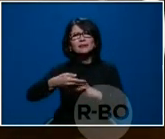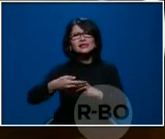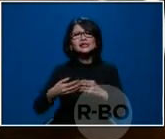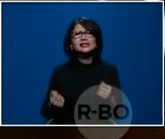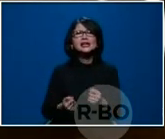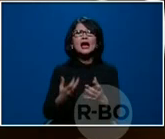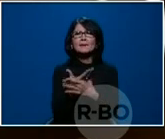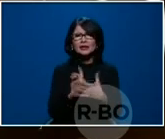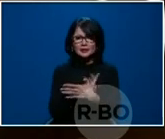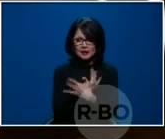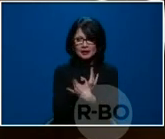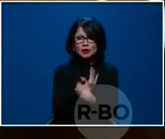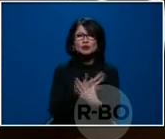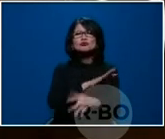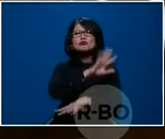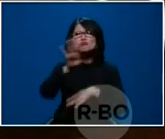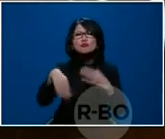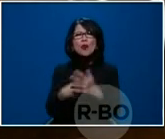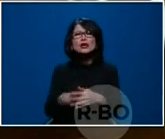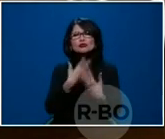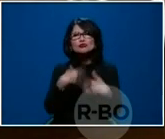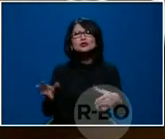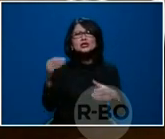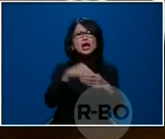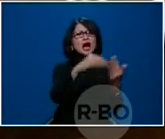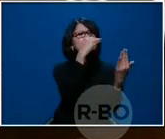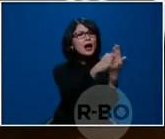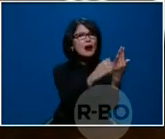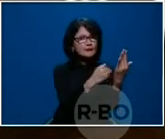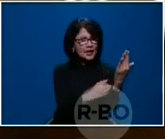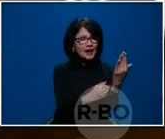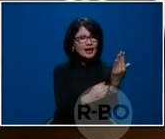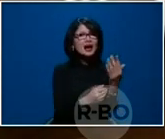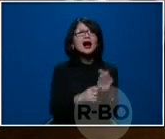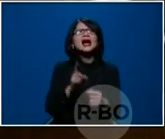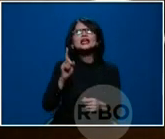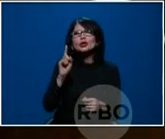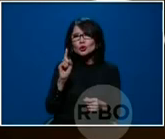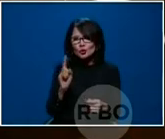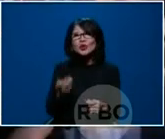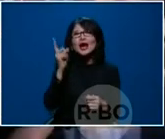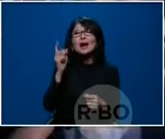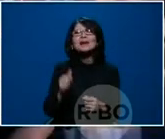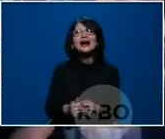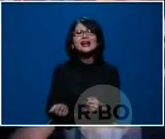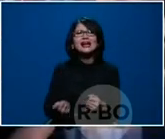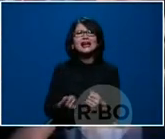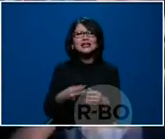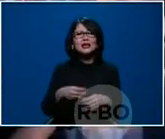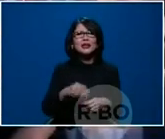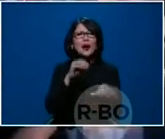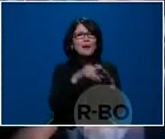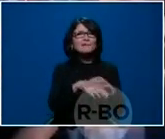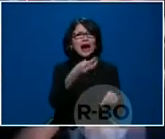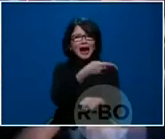itu sudah kami daftarkan nah Karena itulah Bi mengizinkan kami menerbitkan Kartu Jakarta W dan bank-bank yang lain sudah